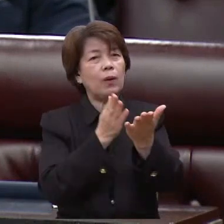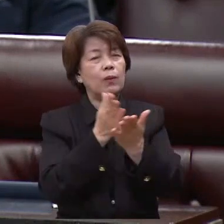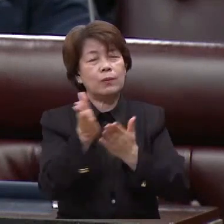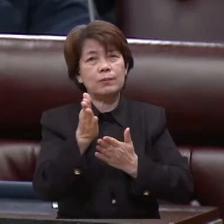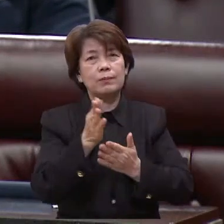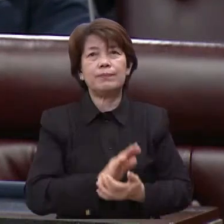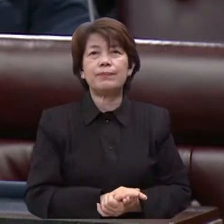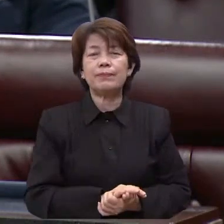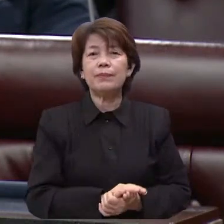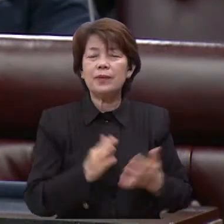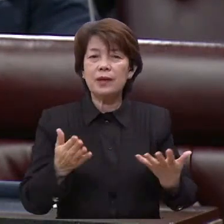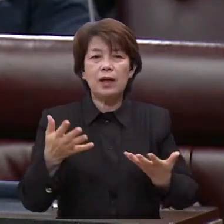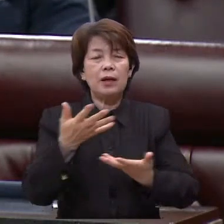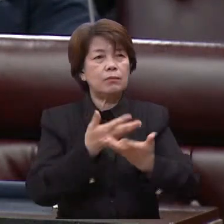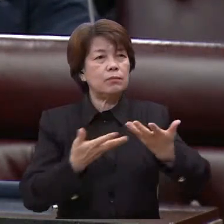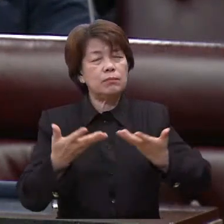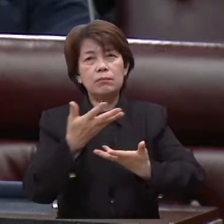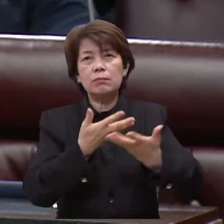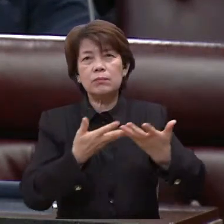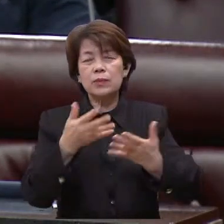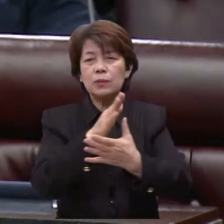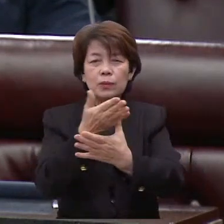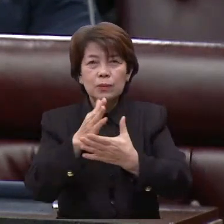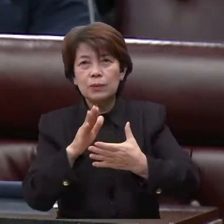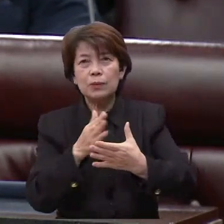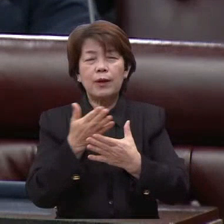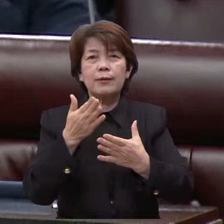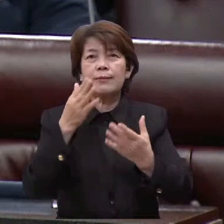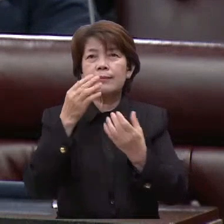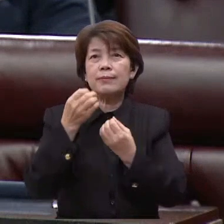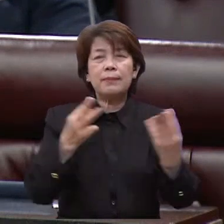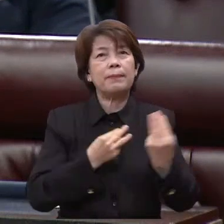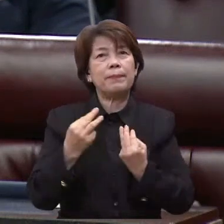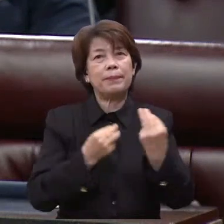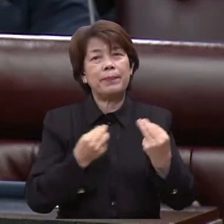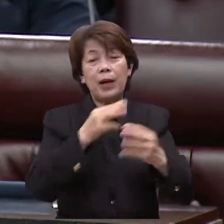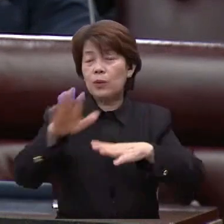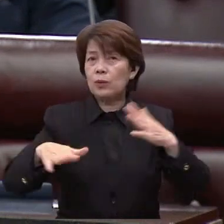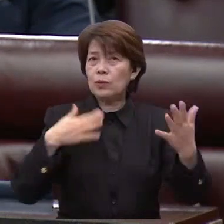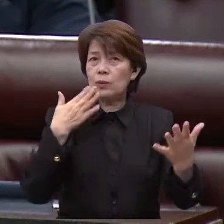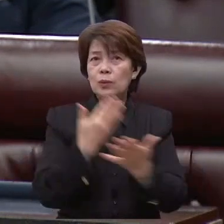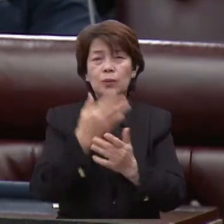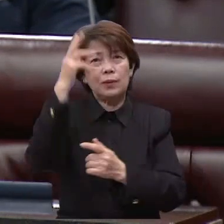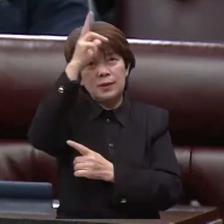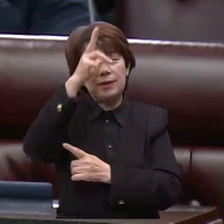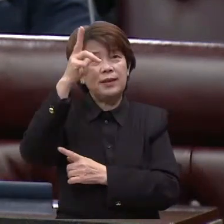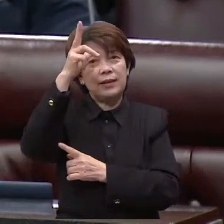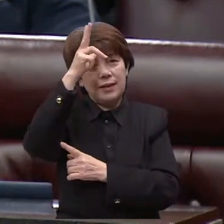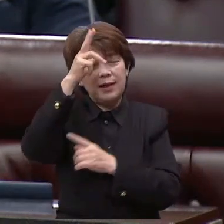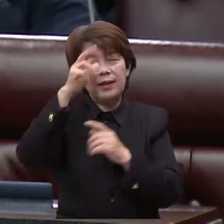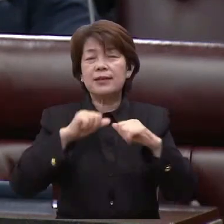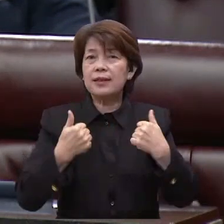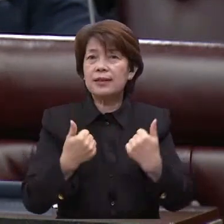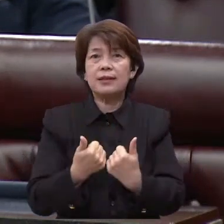juga melalui perkongsian Data pen takbiran yang mempan dari semua aja sih kerajaan di peringkat